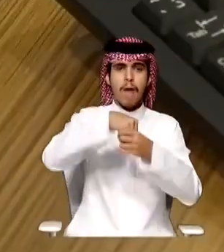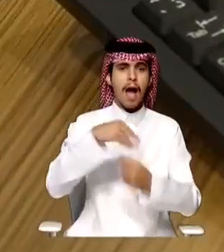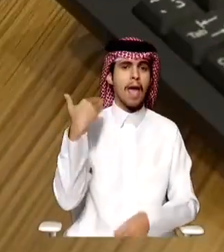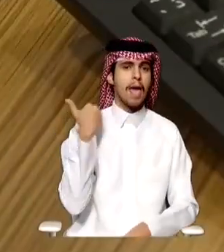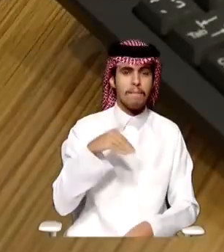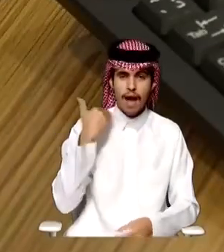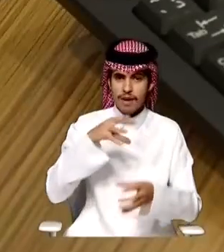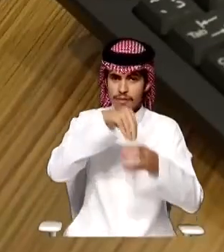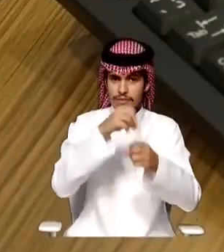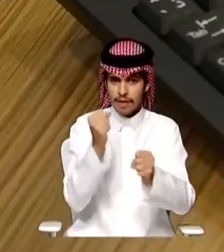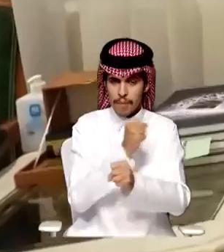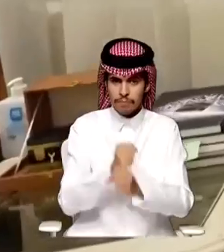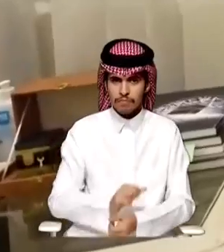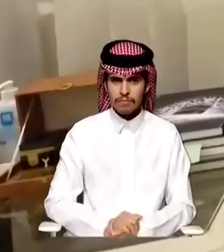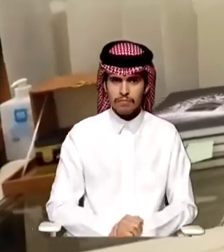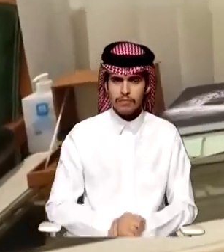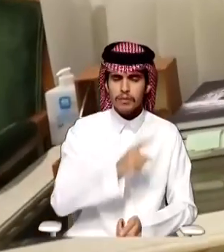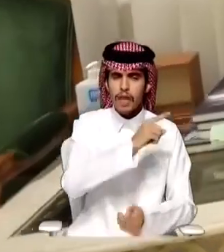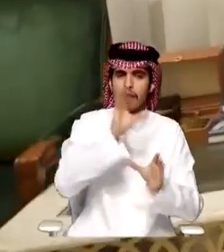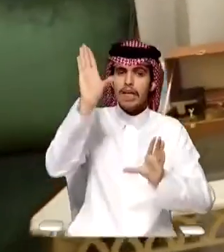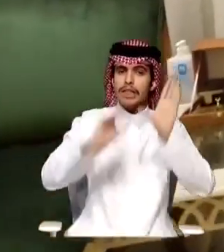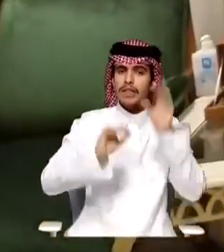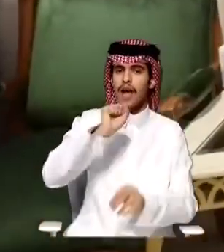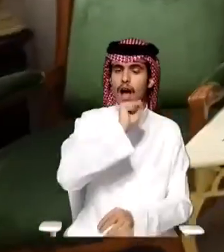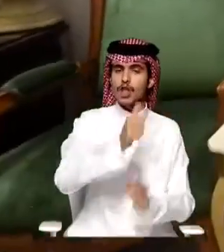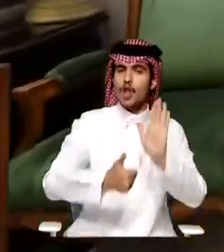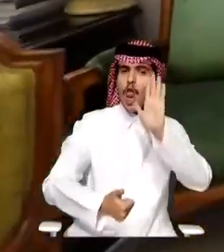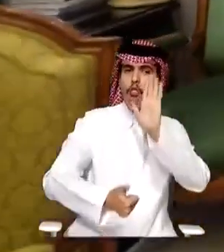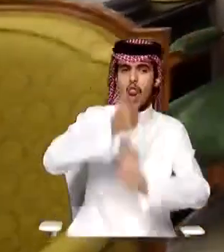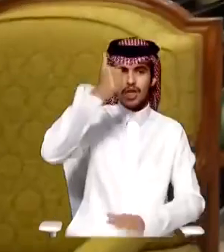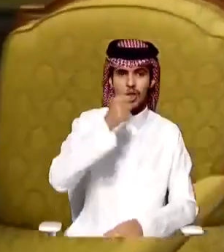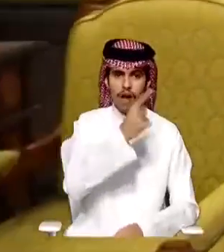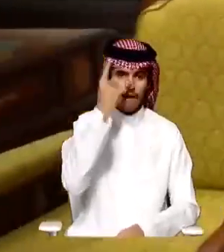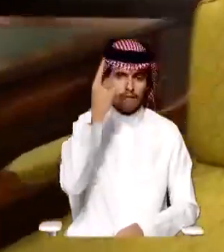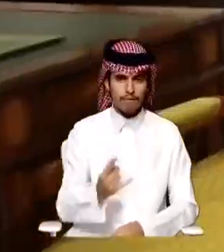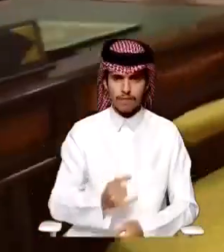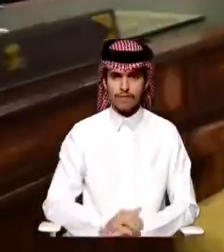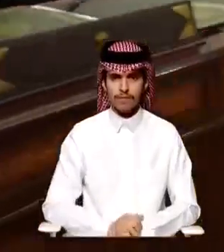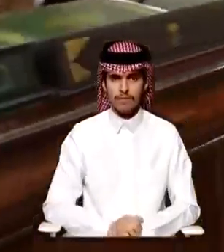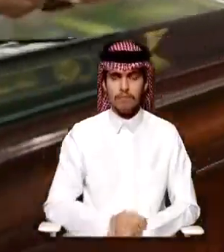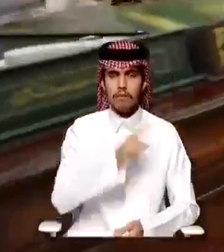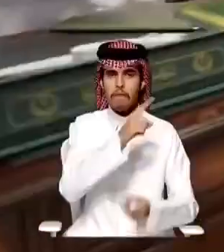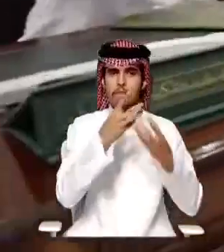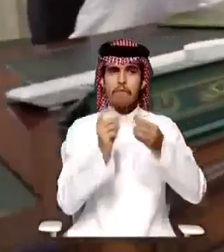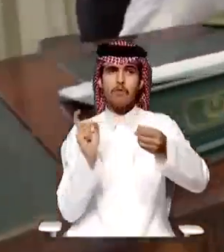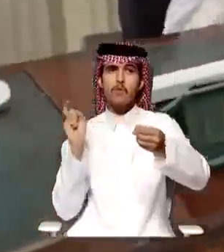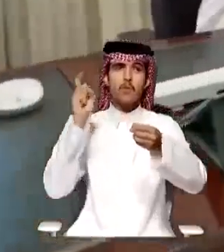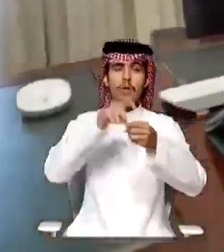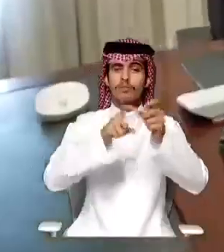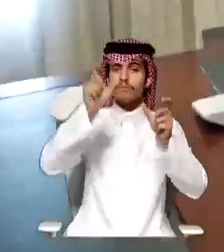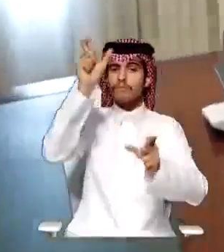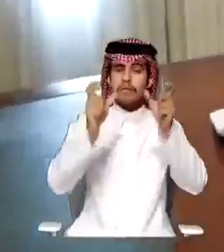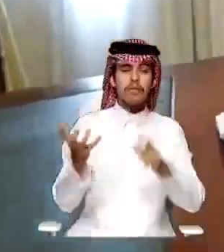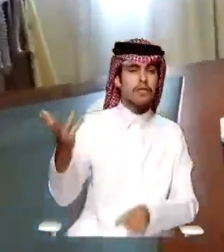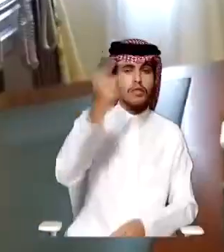بقدراتهم فصنعوا قصه نجاح جديره بانتر حتى وصل عدد الصم الموظفين